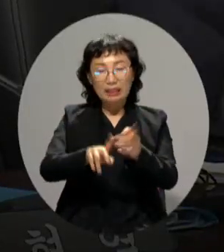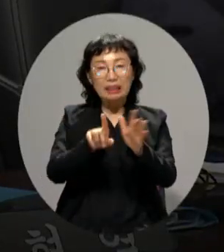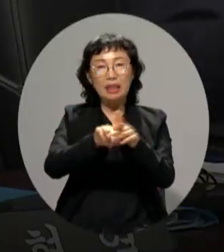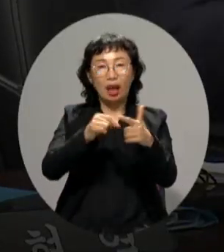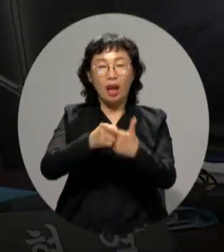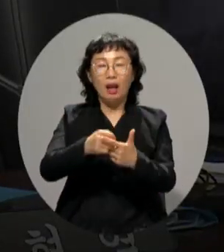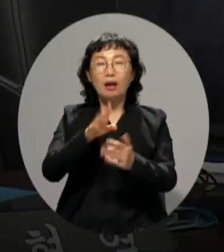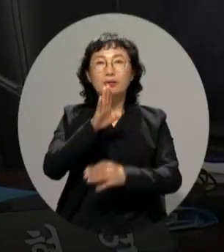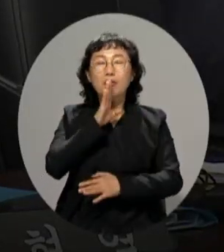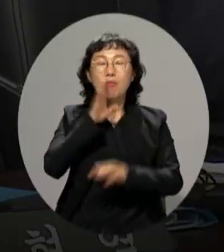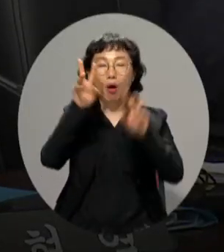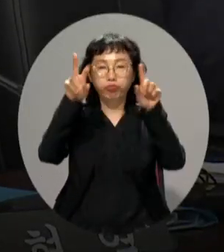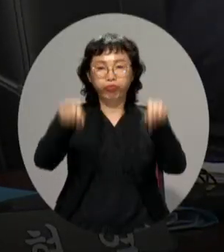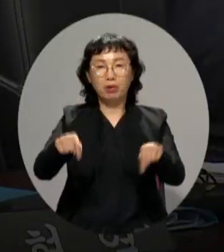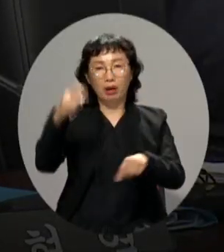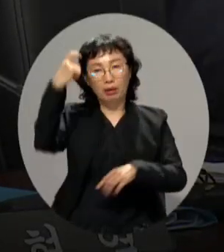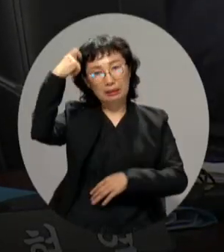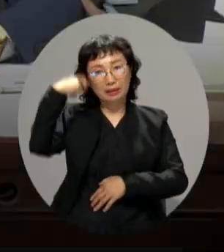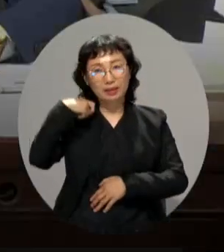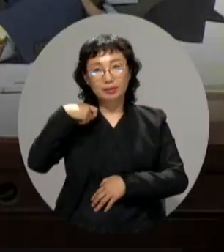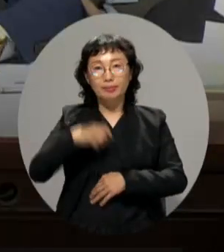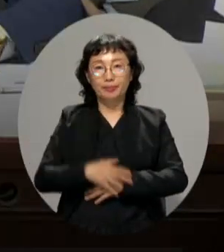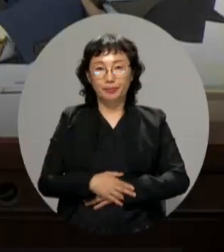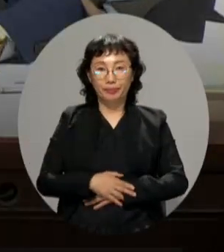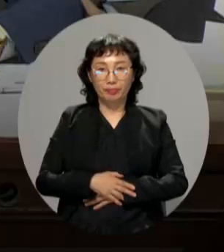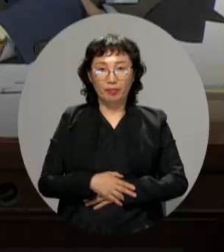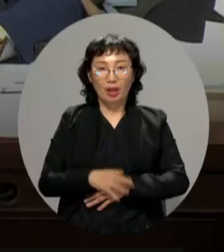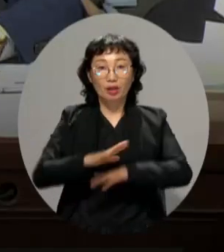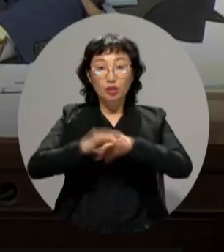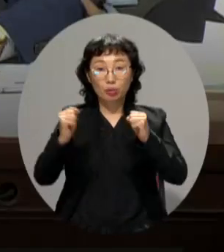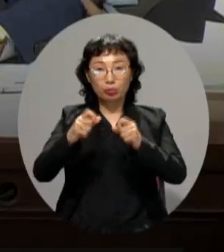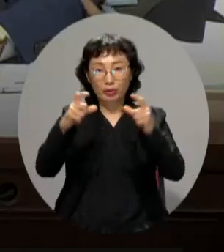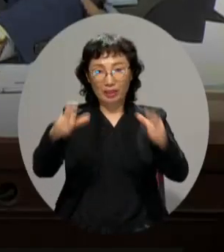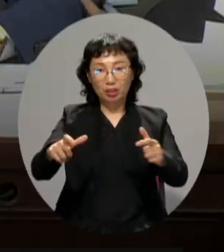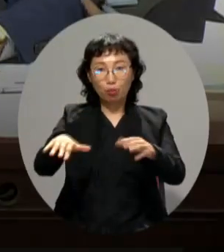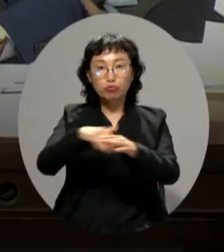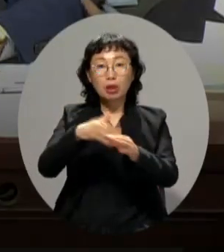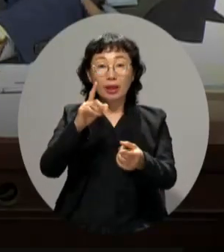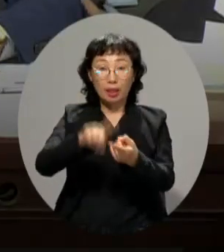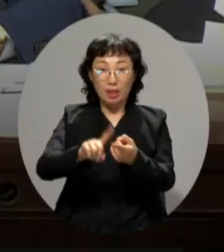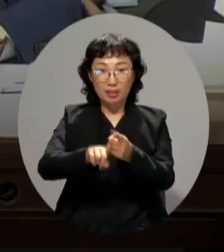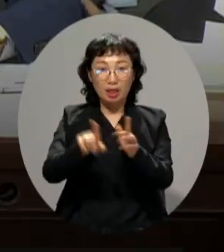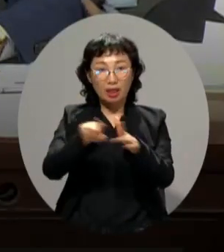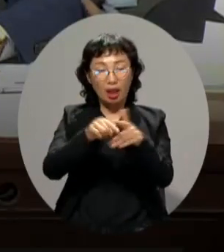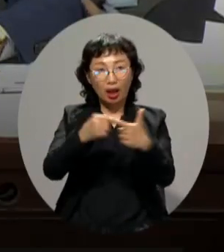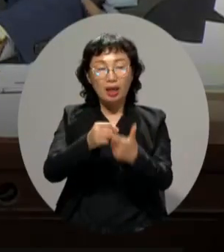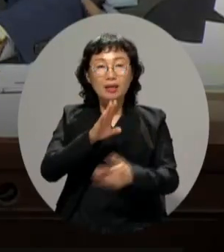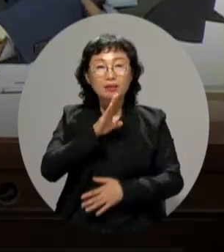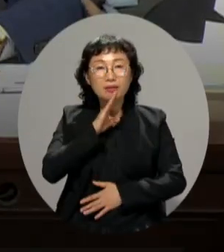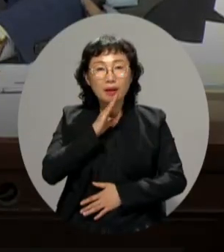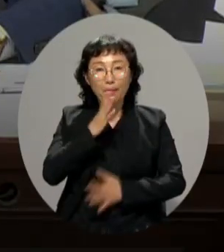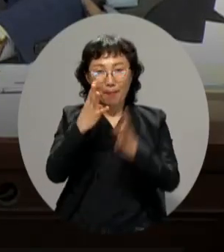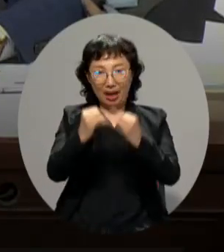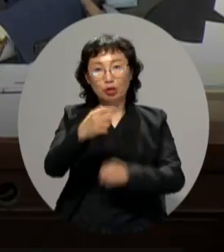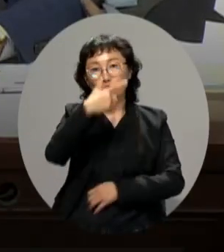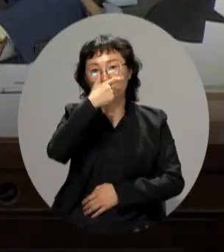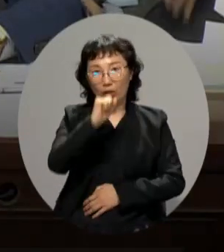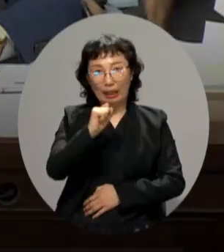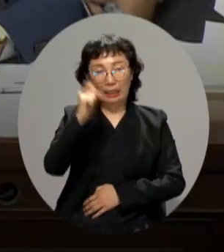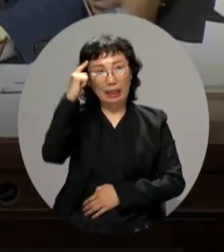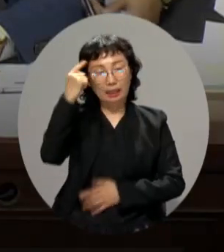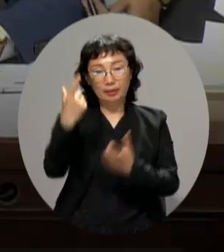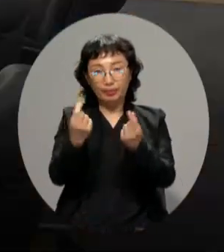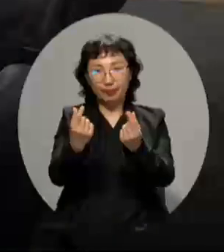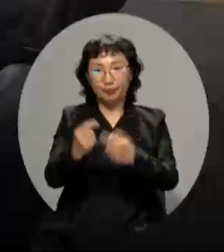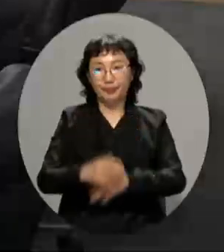이해도가 사실상 전무한 것 같아요. 전라북도의 문화에 대해서 이해도가 참 많이 부족하다 이런 생각이